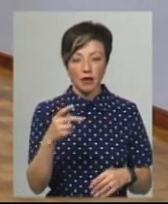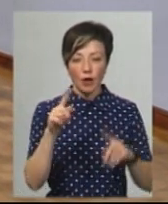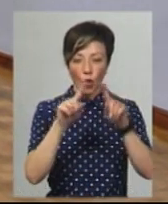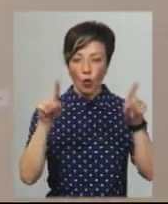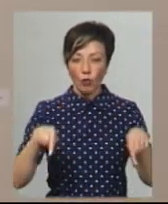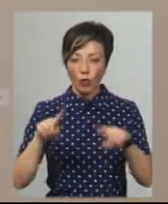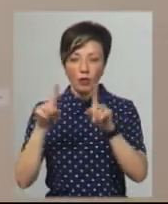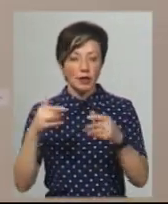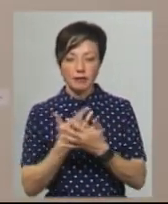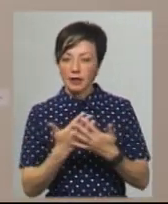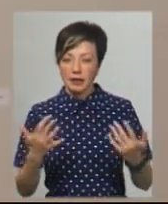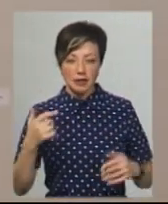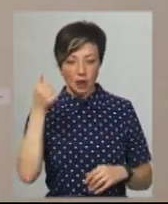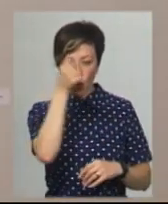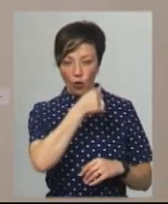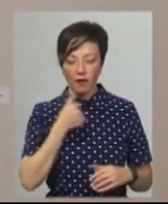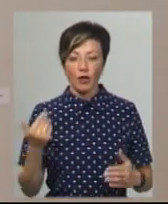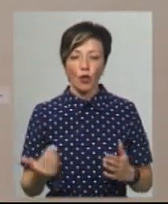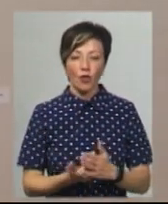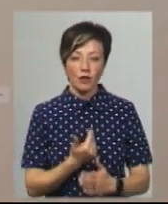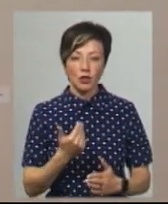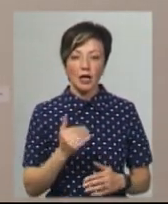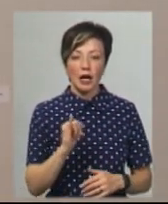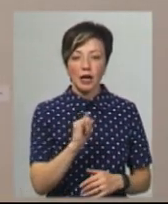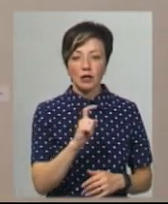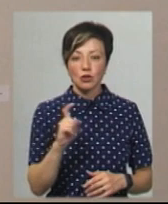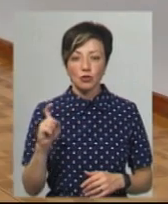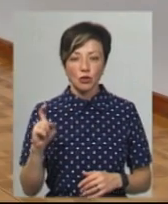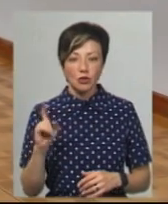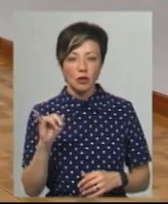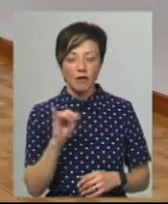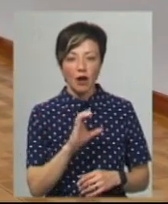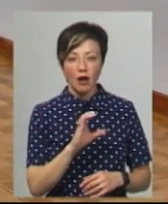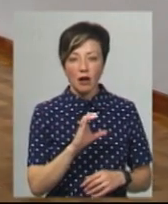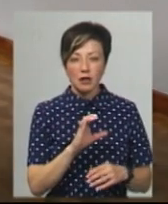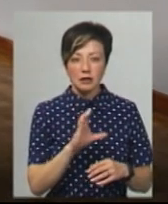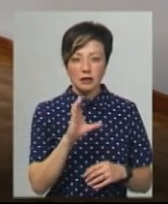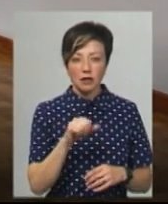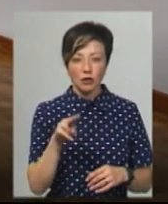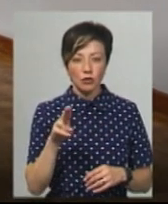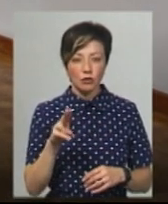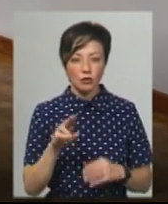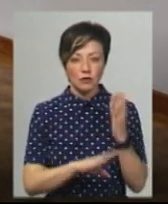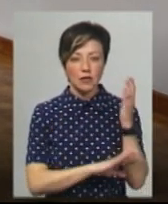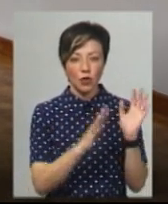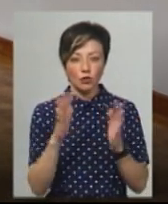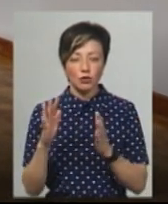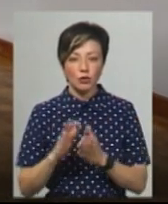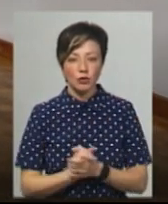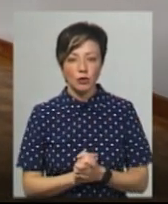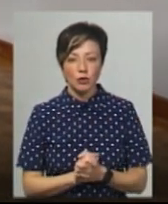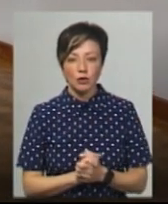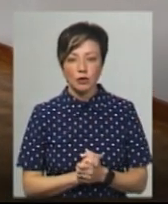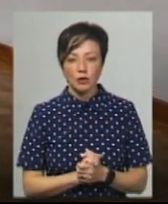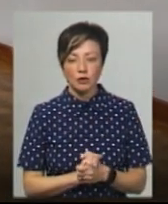упродовж різних років. Найновіше, каже Володимир Карвасарний, «Христос у Гефсиманському саду». Остання ніч, де